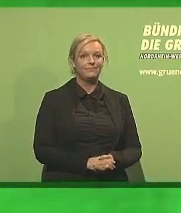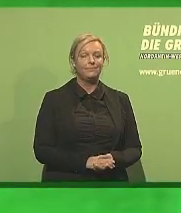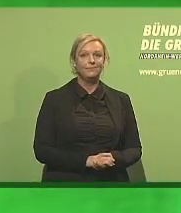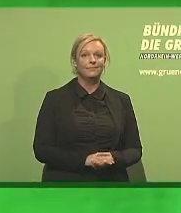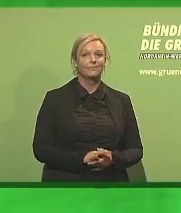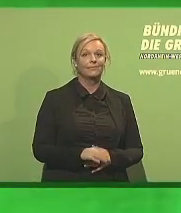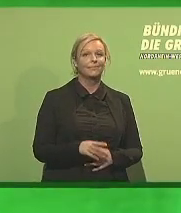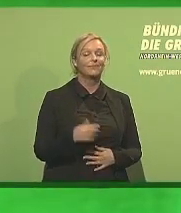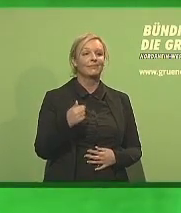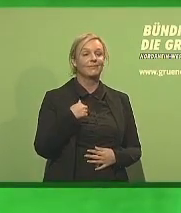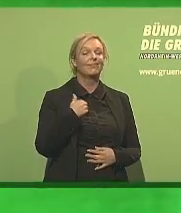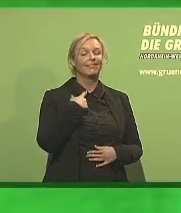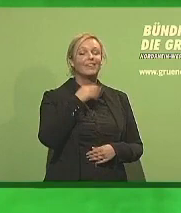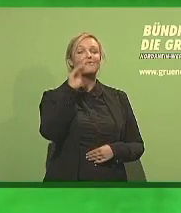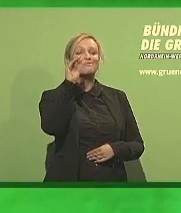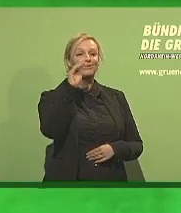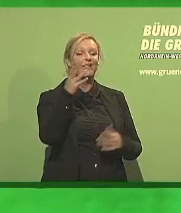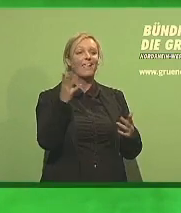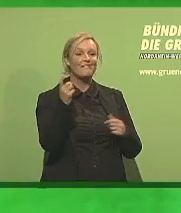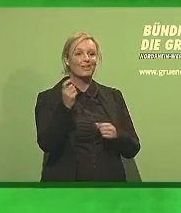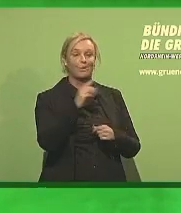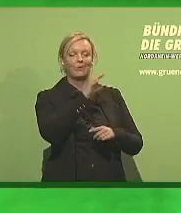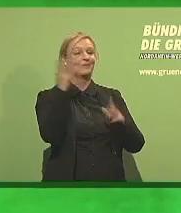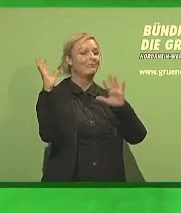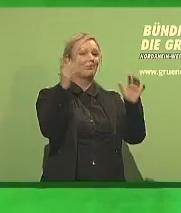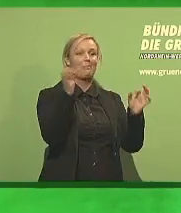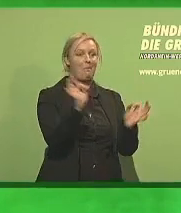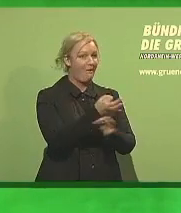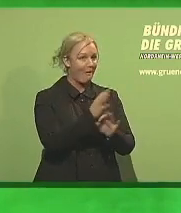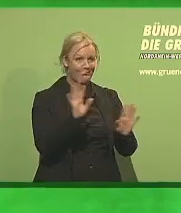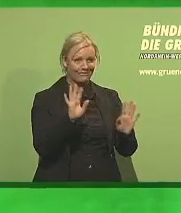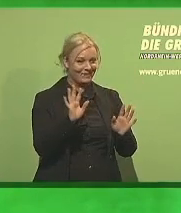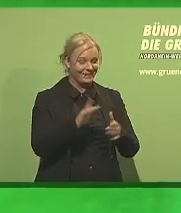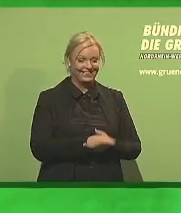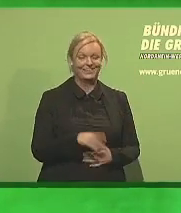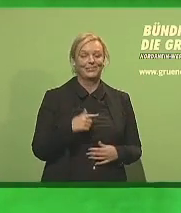Ich kündige das Highlight nur an, ja, deswegen müsst ihr jetzt noch nicht applaudieren. Aber